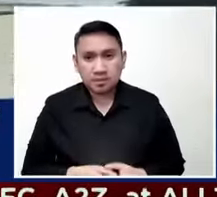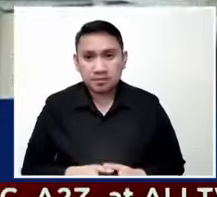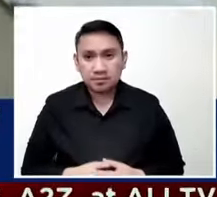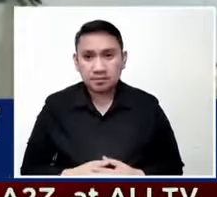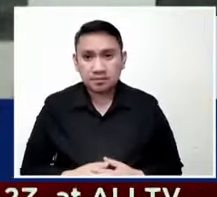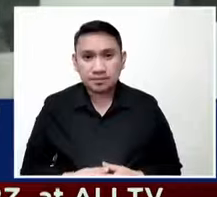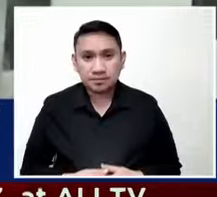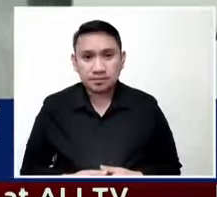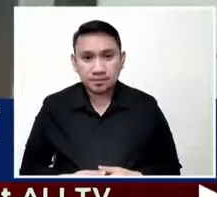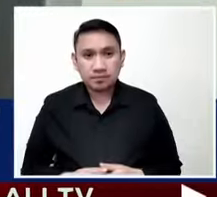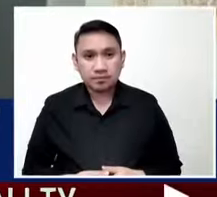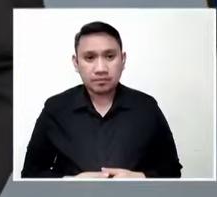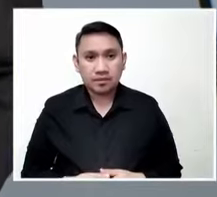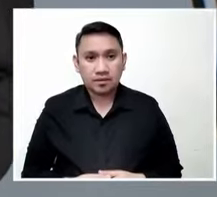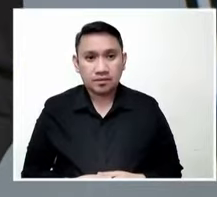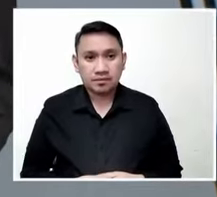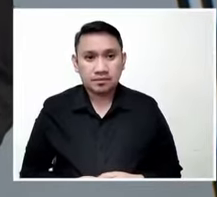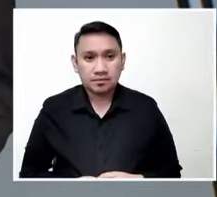ABS-CBN News.